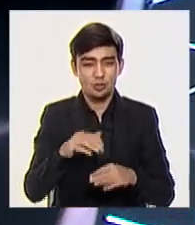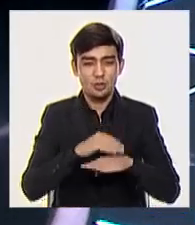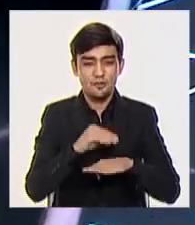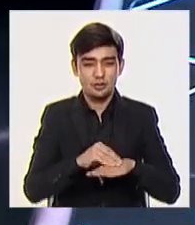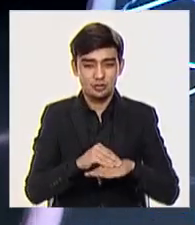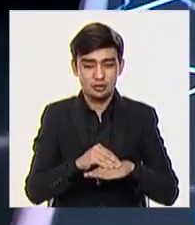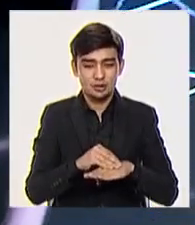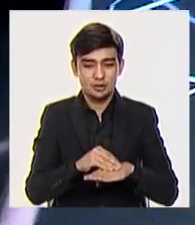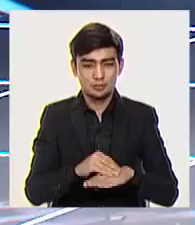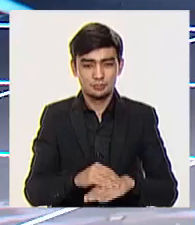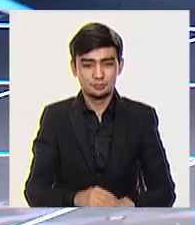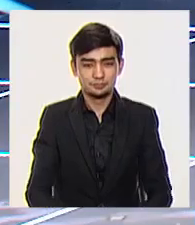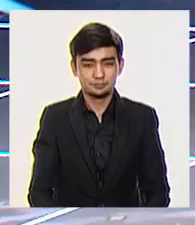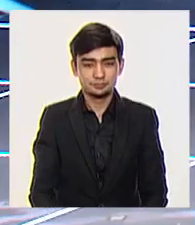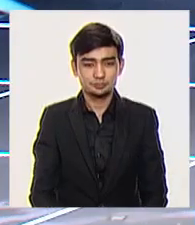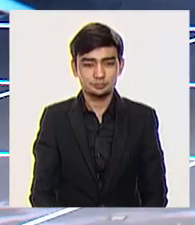вечер.